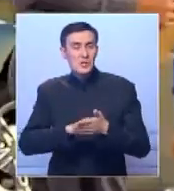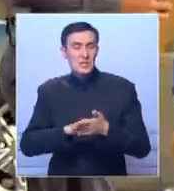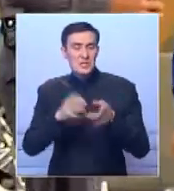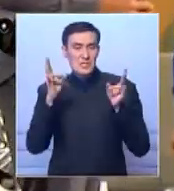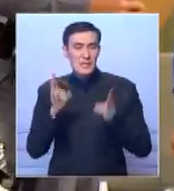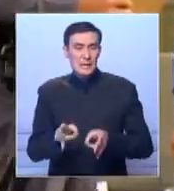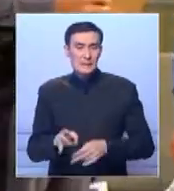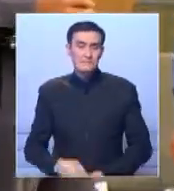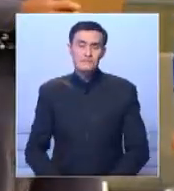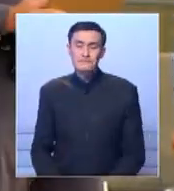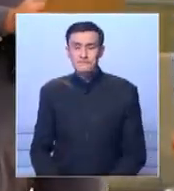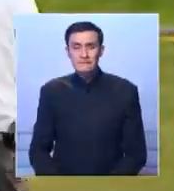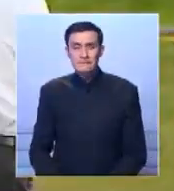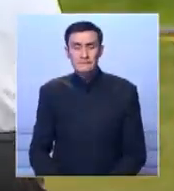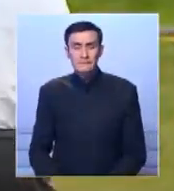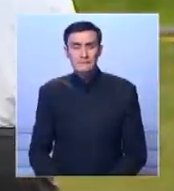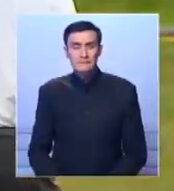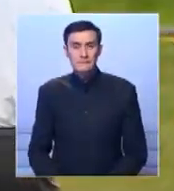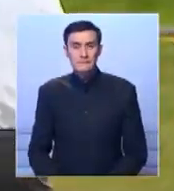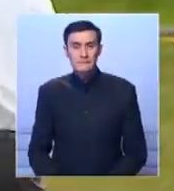инцидента.